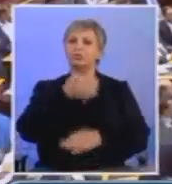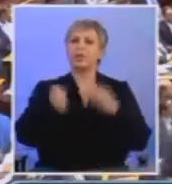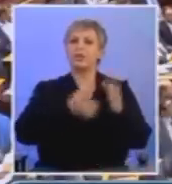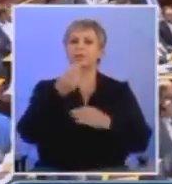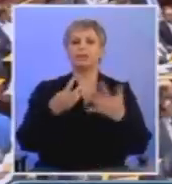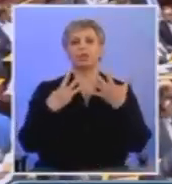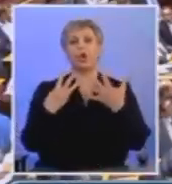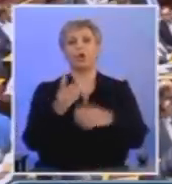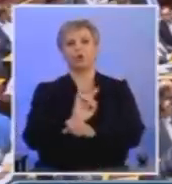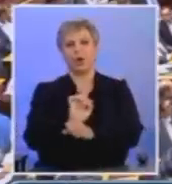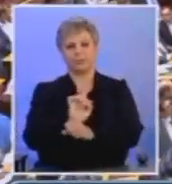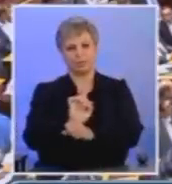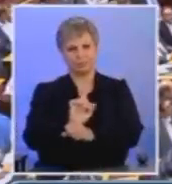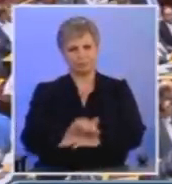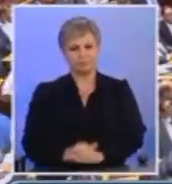Κύριε Πρόεδρε,